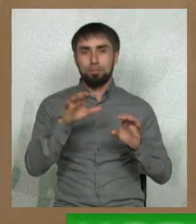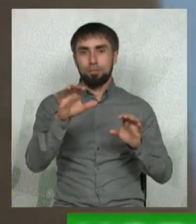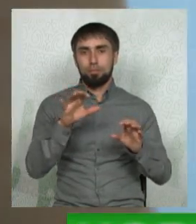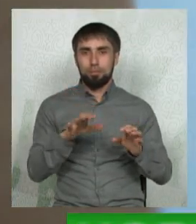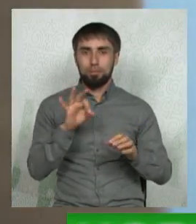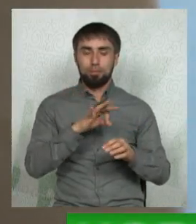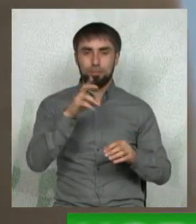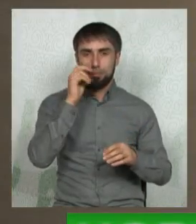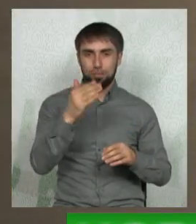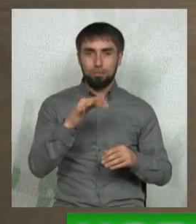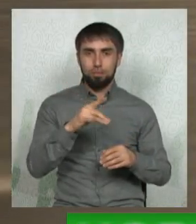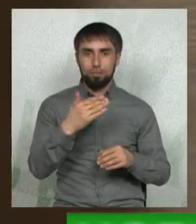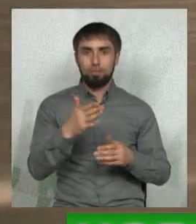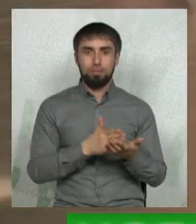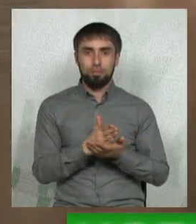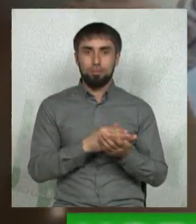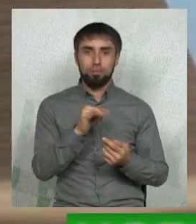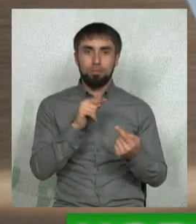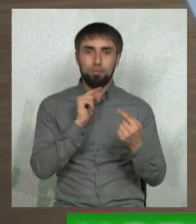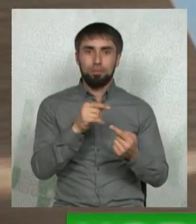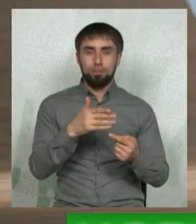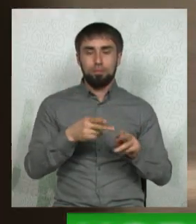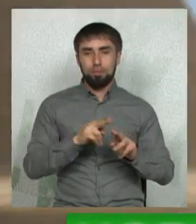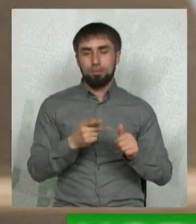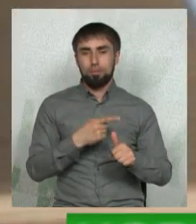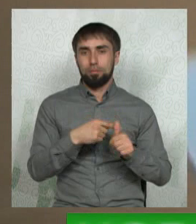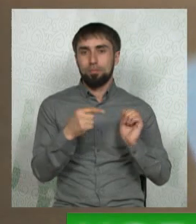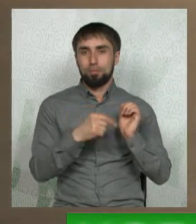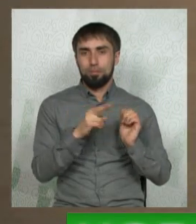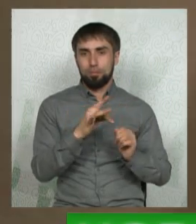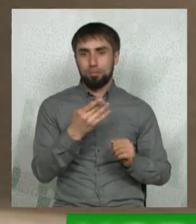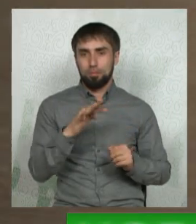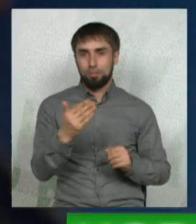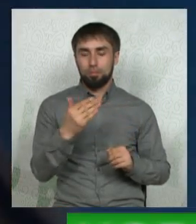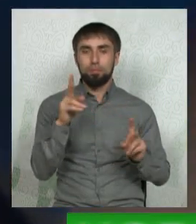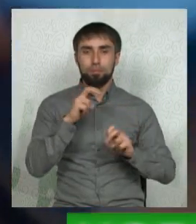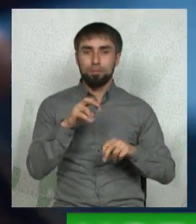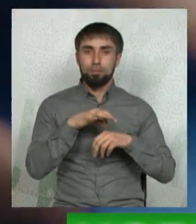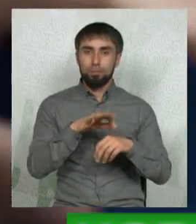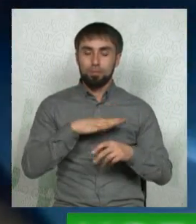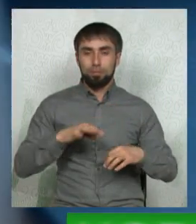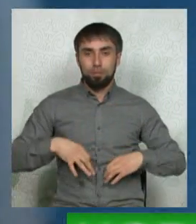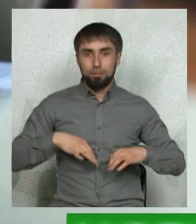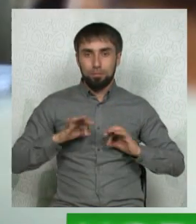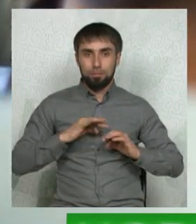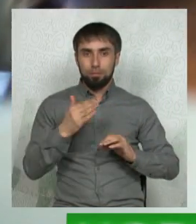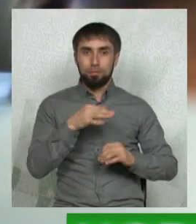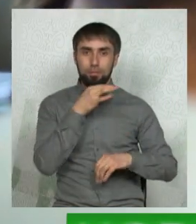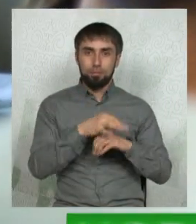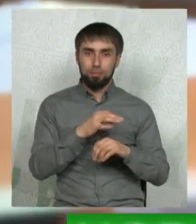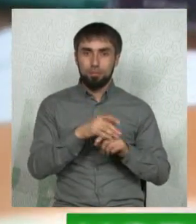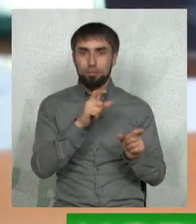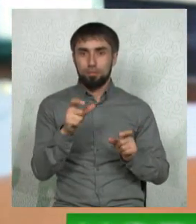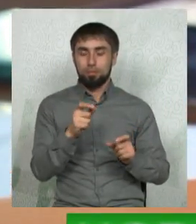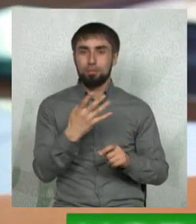законодательства о государственной муниципальной службе и противодействии коррупции. По результатам проведенных проверок органами прокуратуры к дисциплинарной ответственности